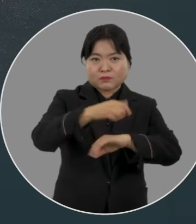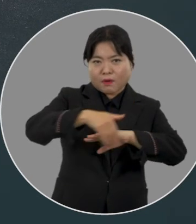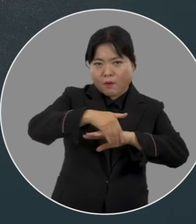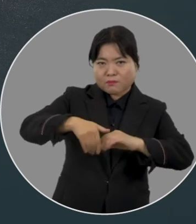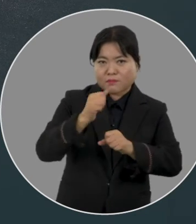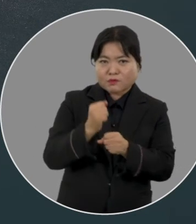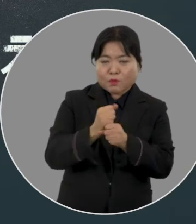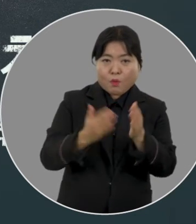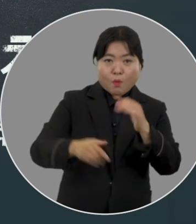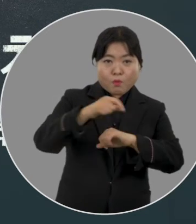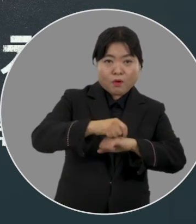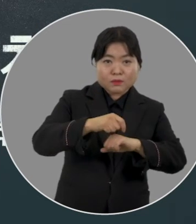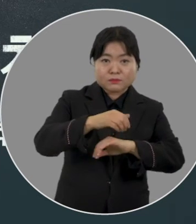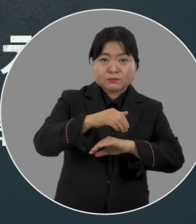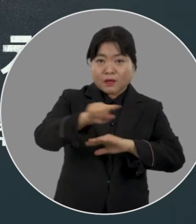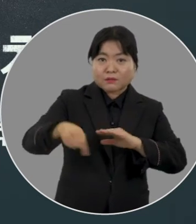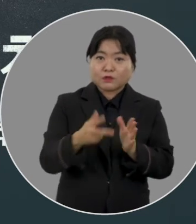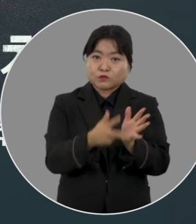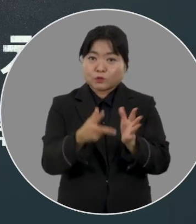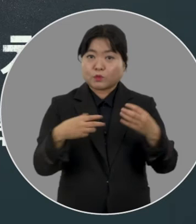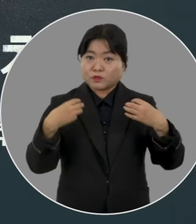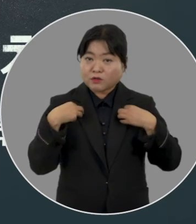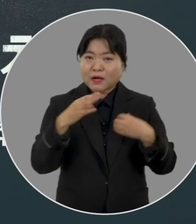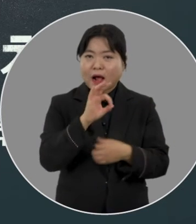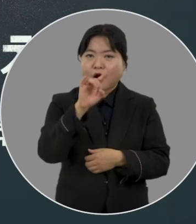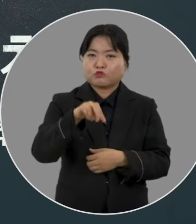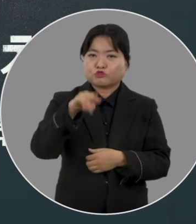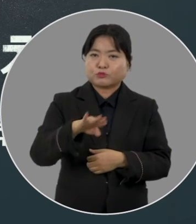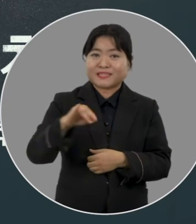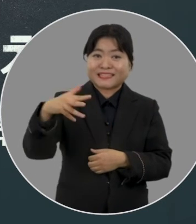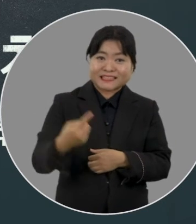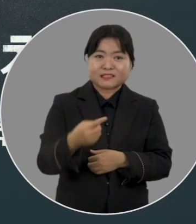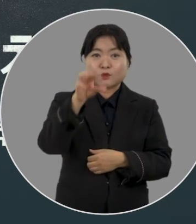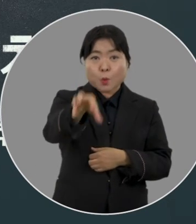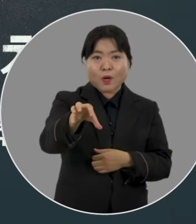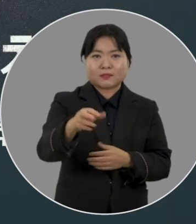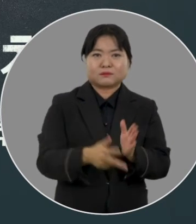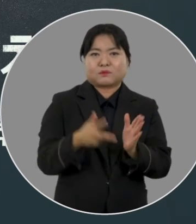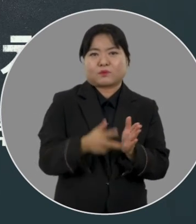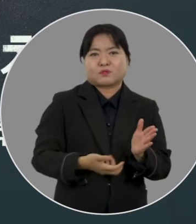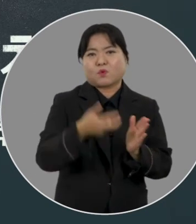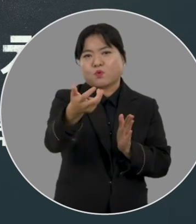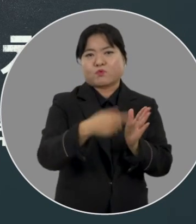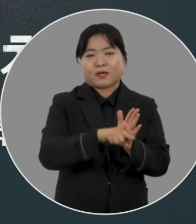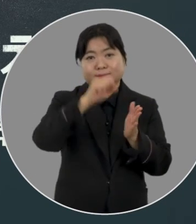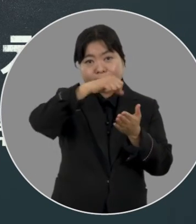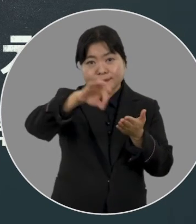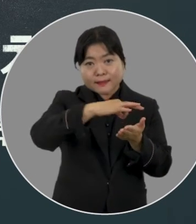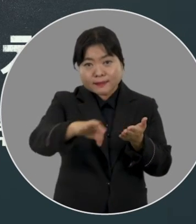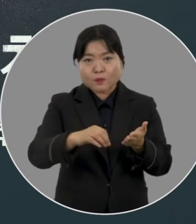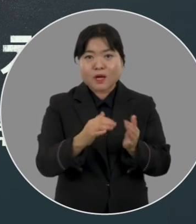공무원 부처들 가운데 철도청은 그 아우슈비츠 수용소까지 이송을 위한